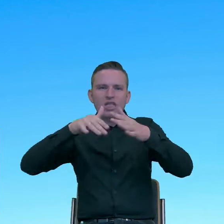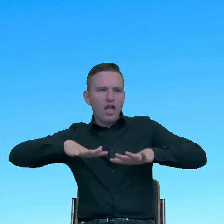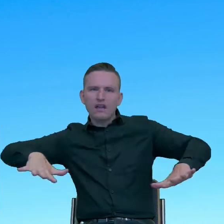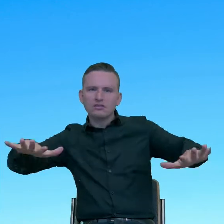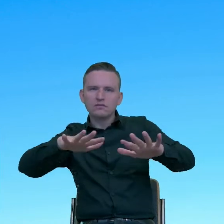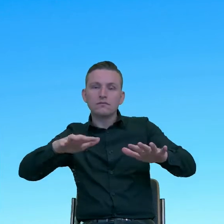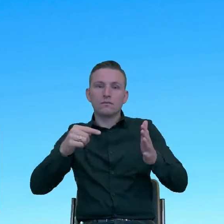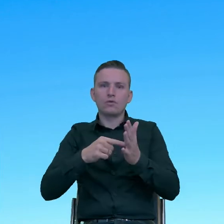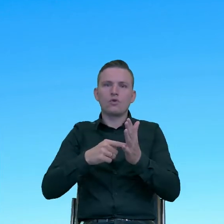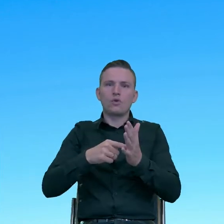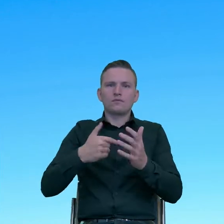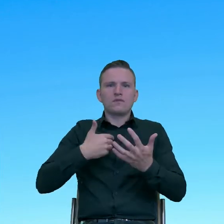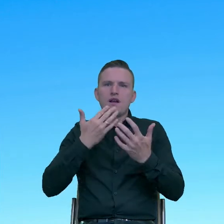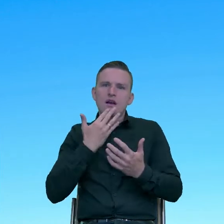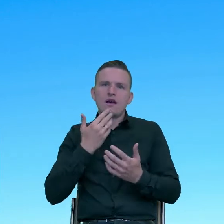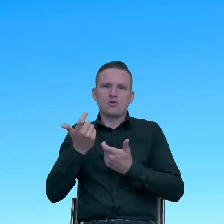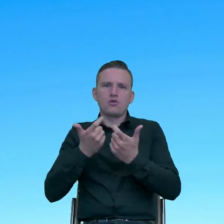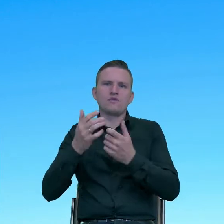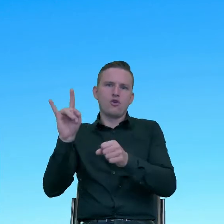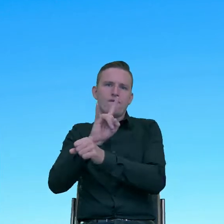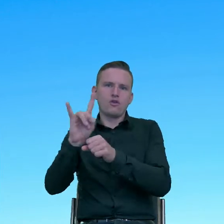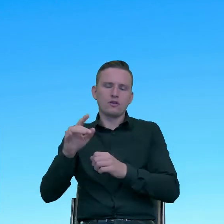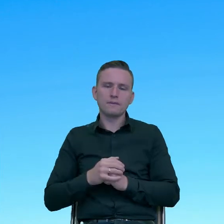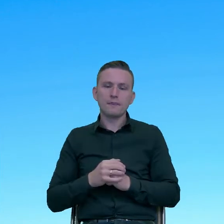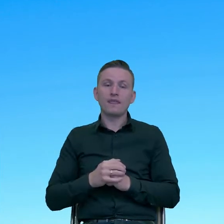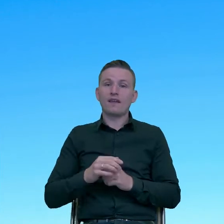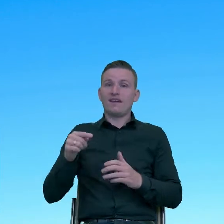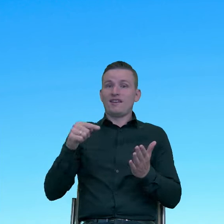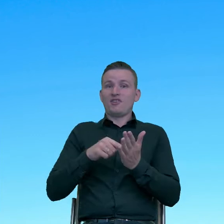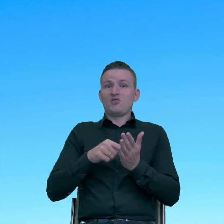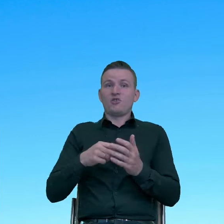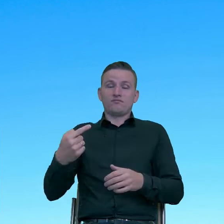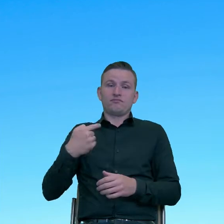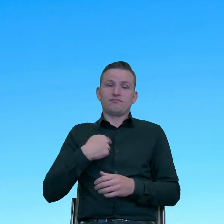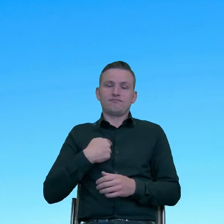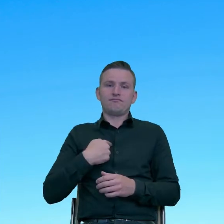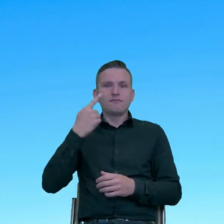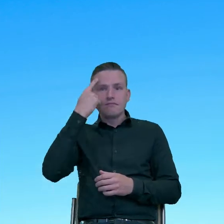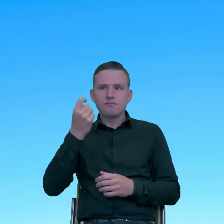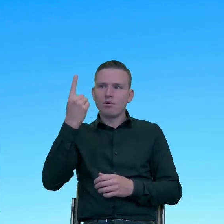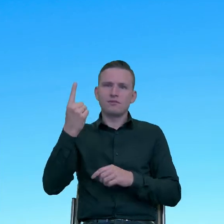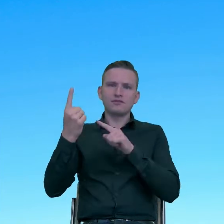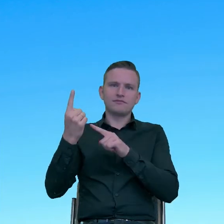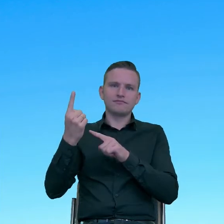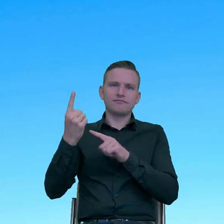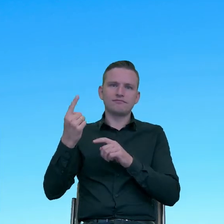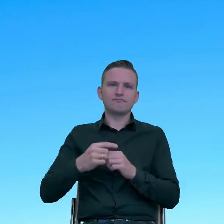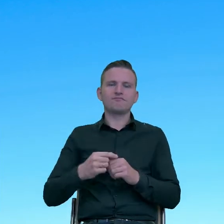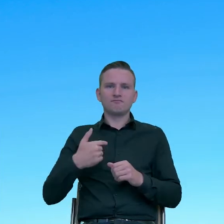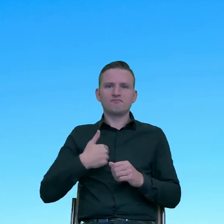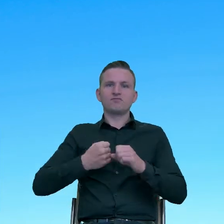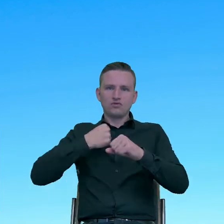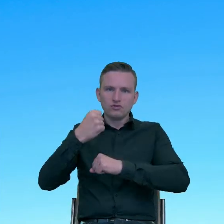pomysł, który zrealizowałem w bardzo krótkim czasie, pozwolił mi, bo wziął się on z tego, że też po raz